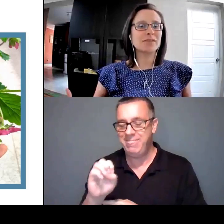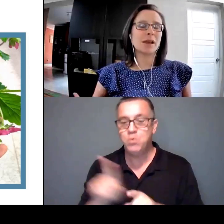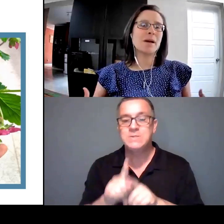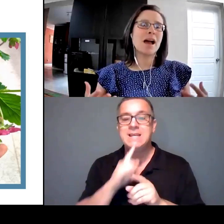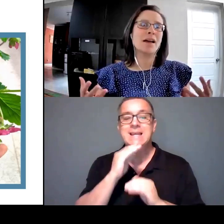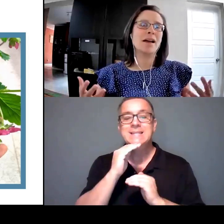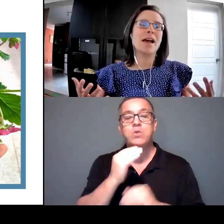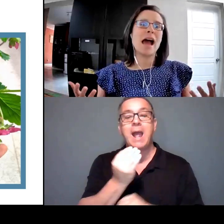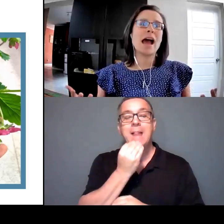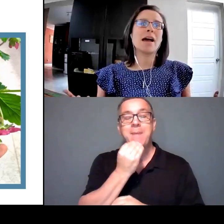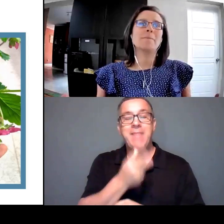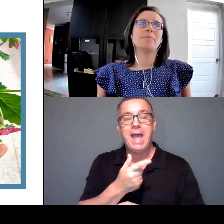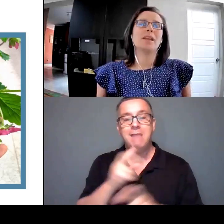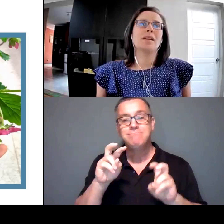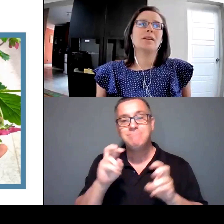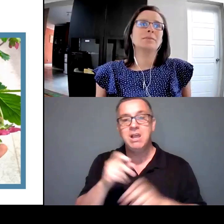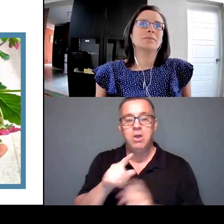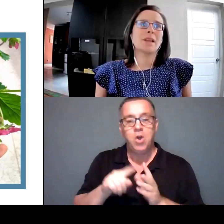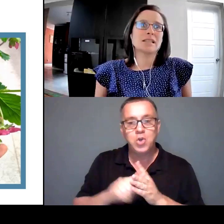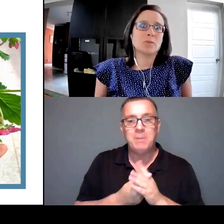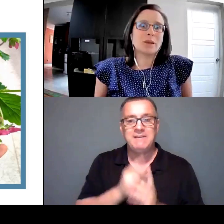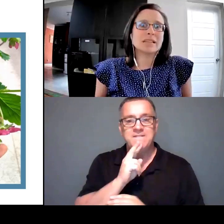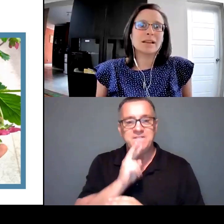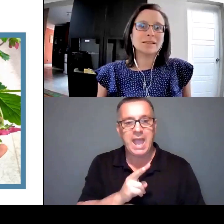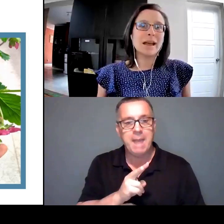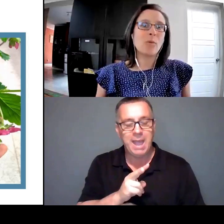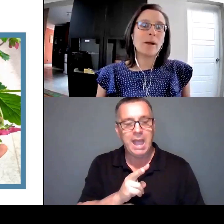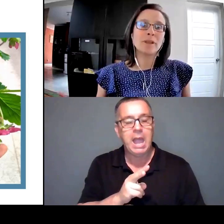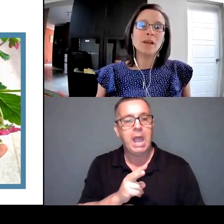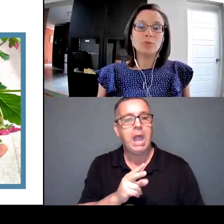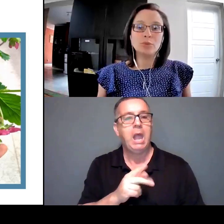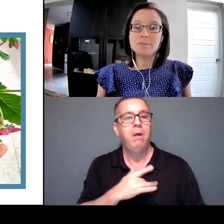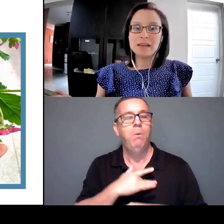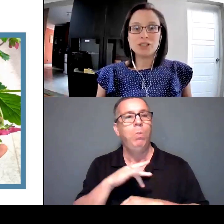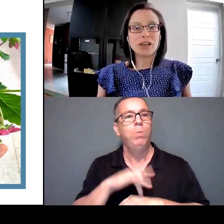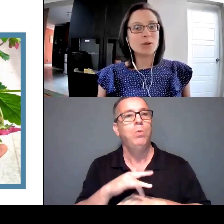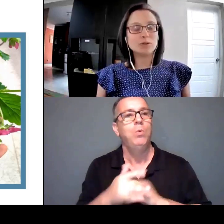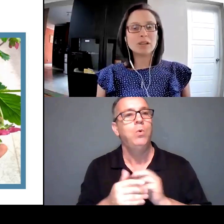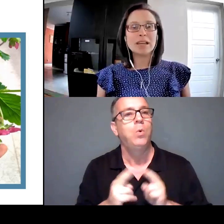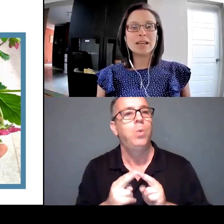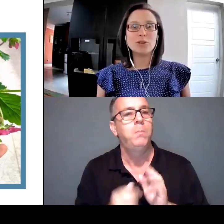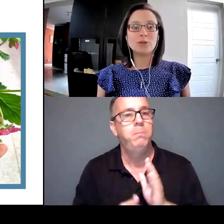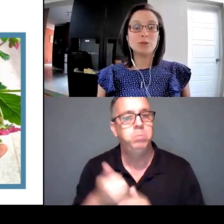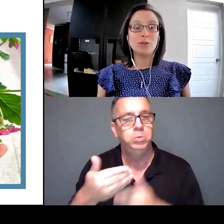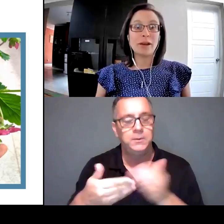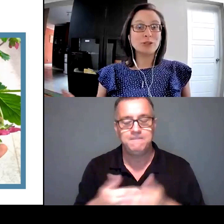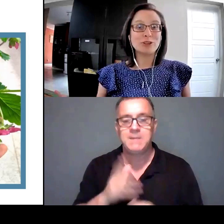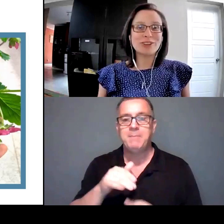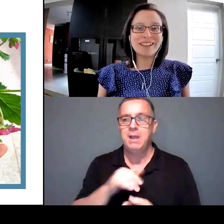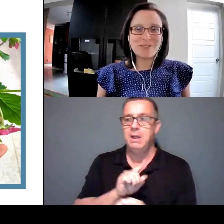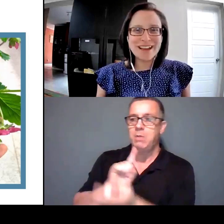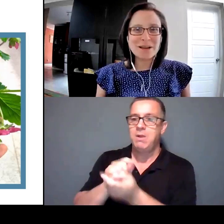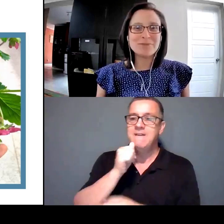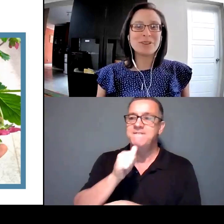commençait vraiment à, euh, à se présenter à moi. Puis, j'ai rencontré une femme